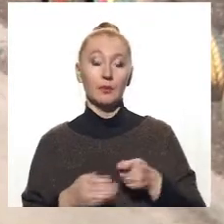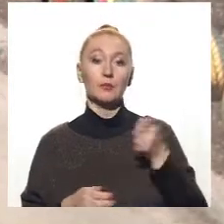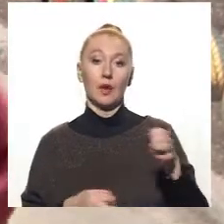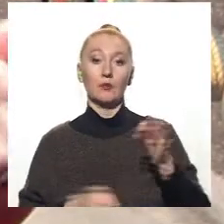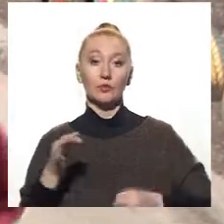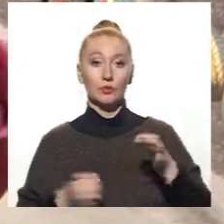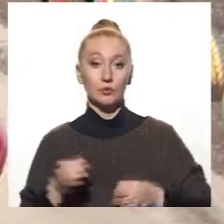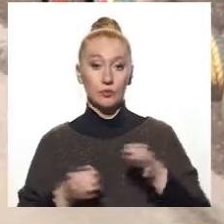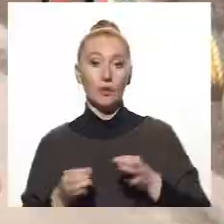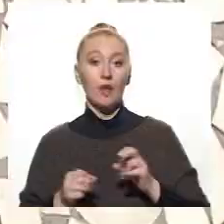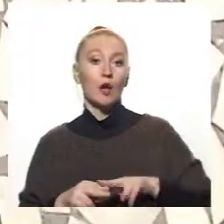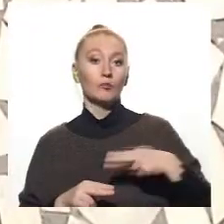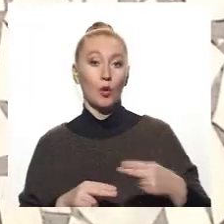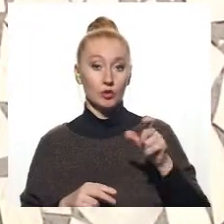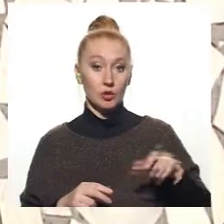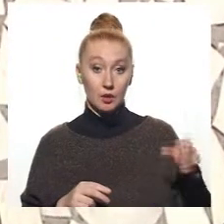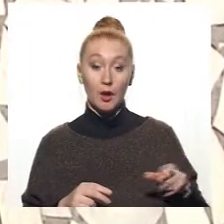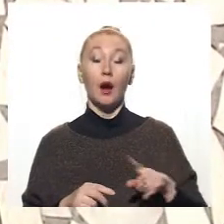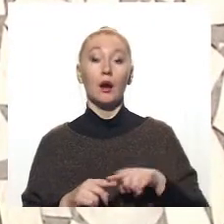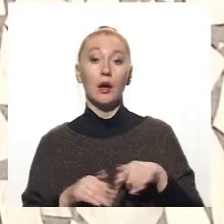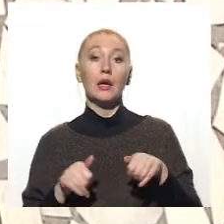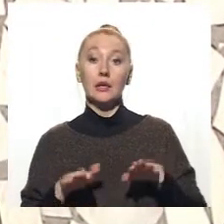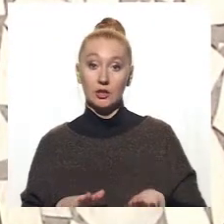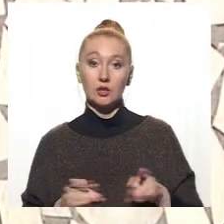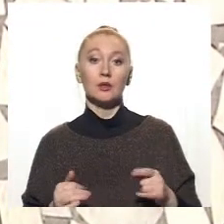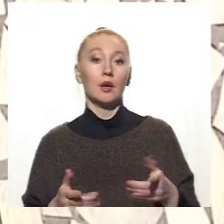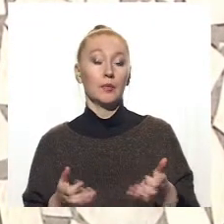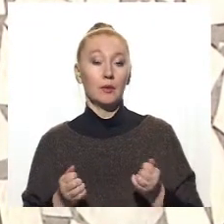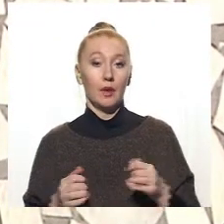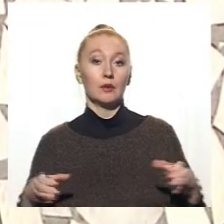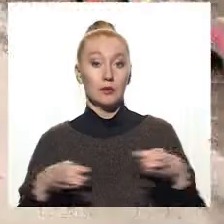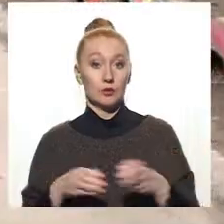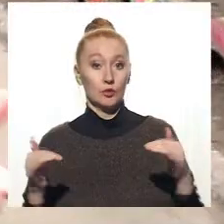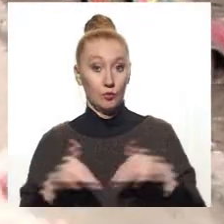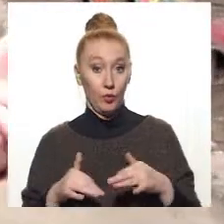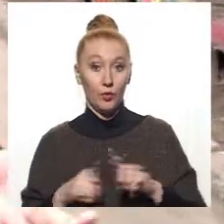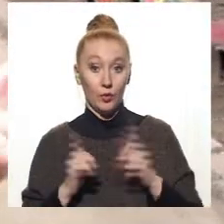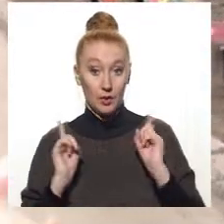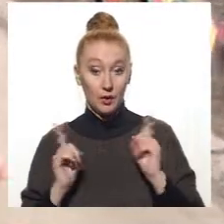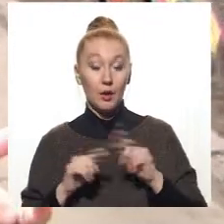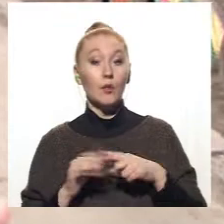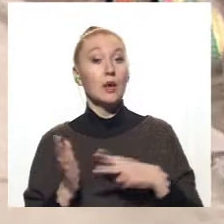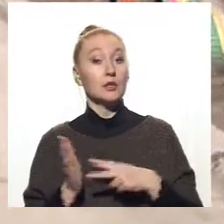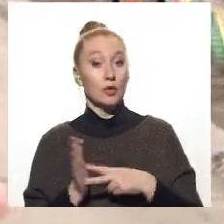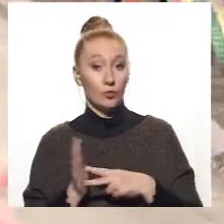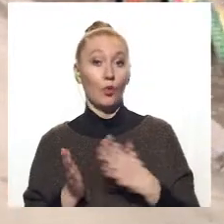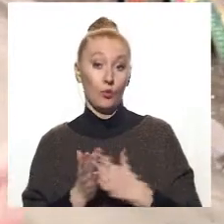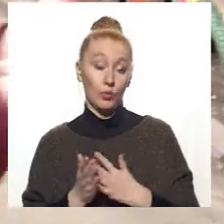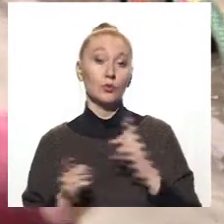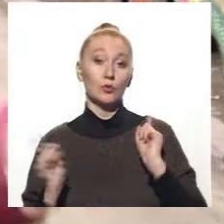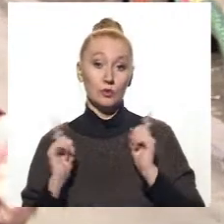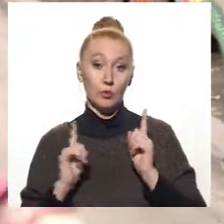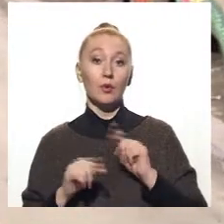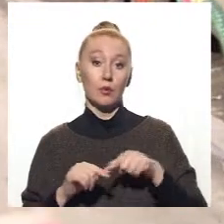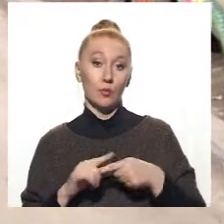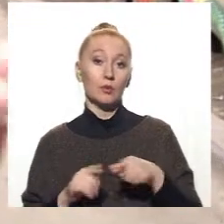до суду на боржника. Рішення приймається на зборах. І коли буде це рішення, от 7 числа у нас будуть збори, ми будемо